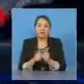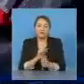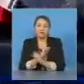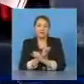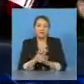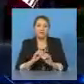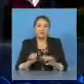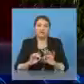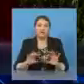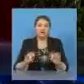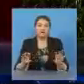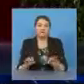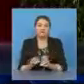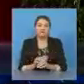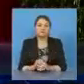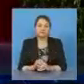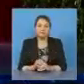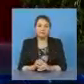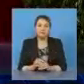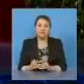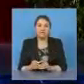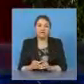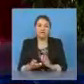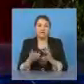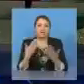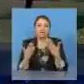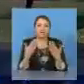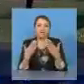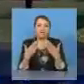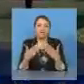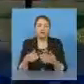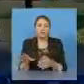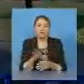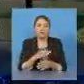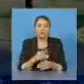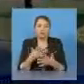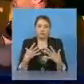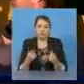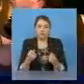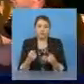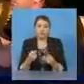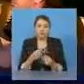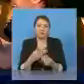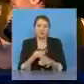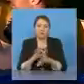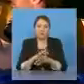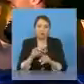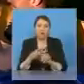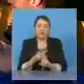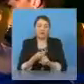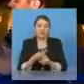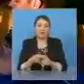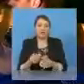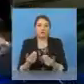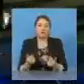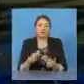и раздавали памятки, проводили разъяснительную работу. Большинство поддерживало меры безопасности по нераспространению болезней. Однако нашлись